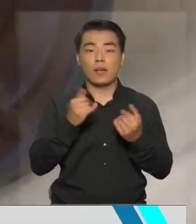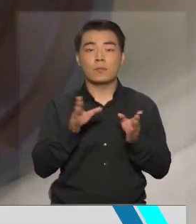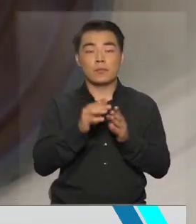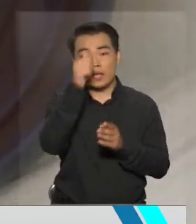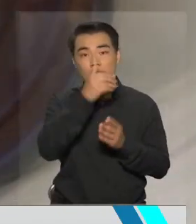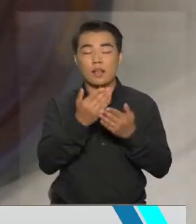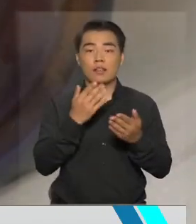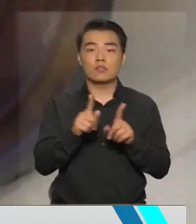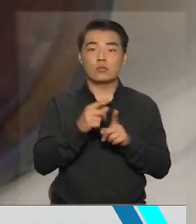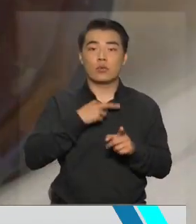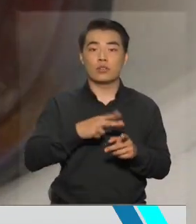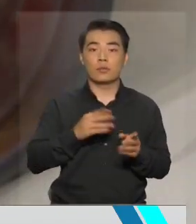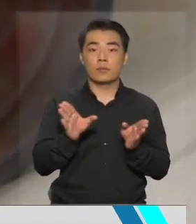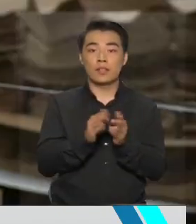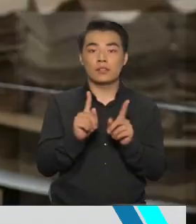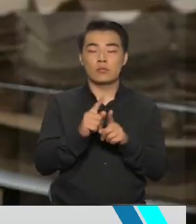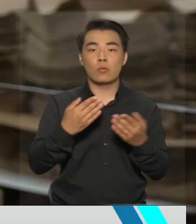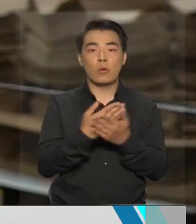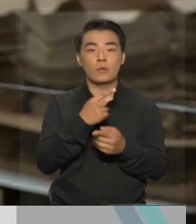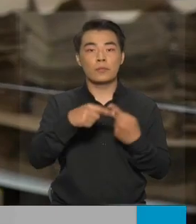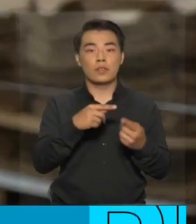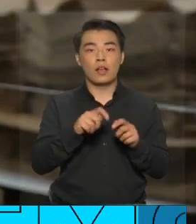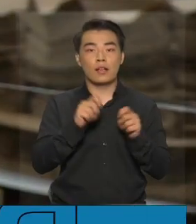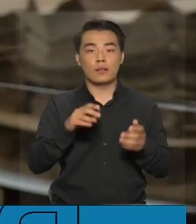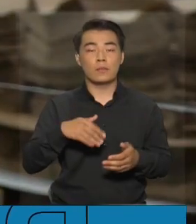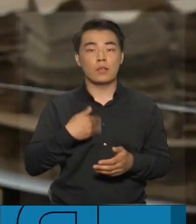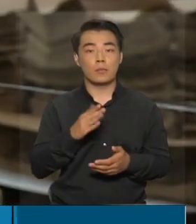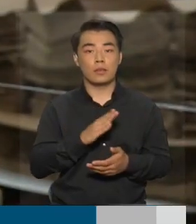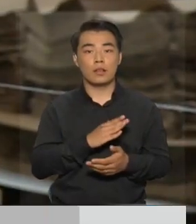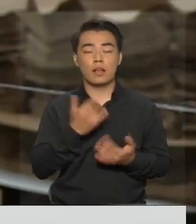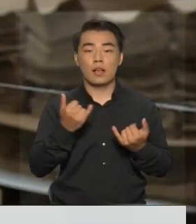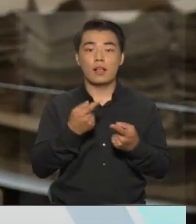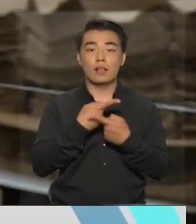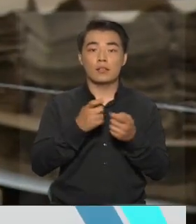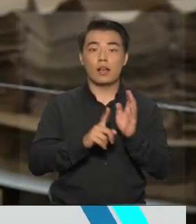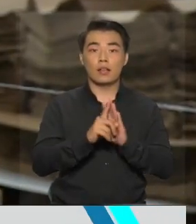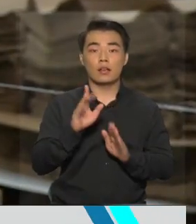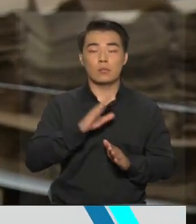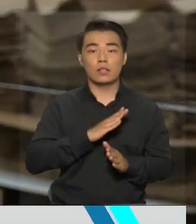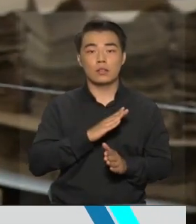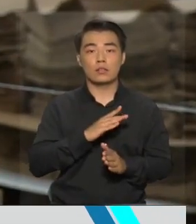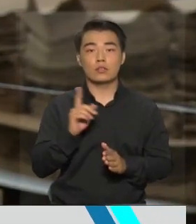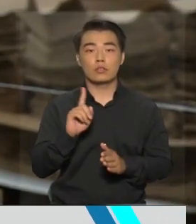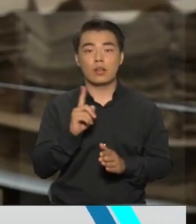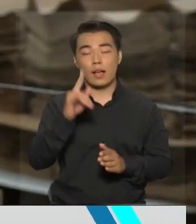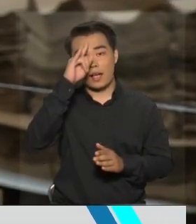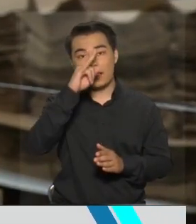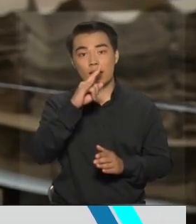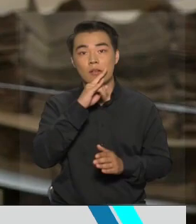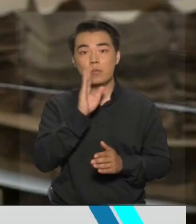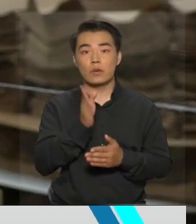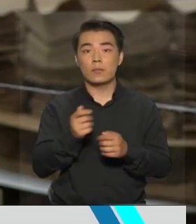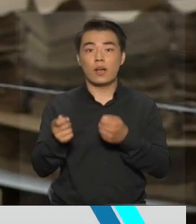дочерью решили открыть новое дело. Появилась информация, что в Казахстане будут